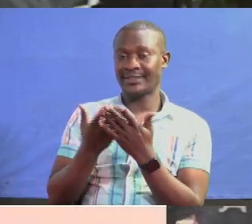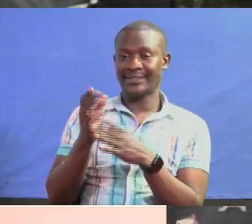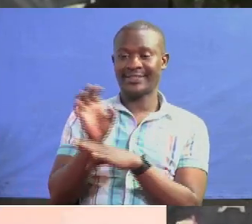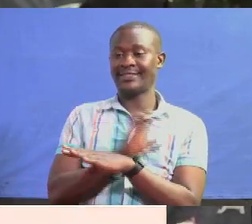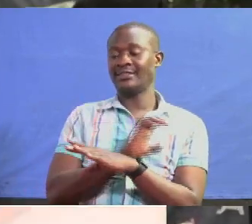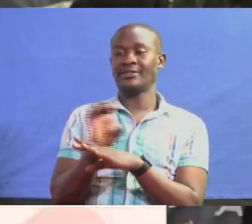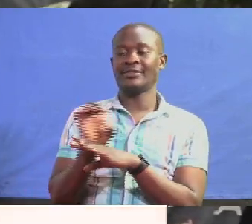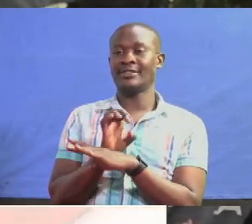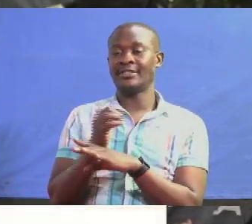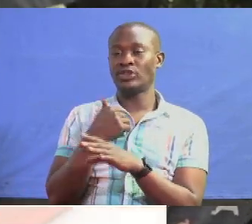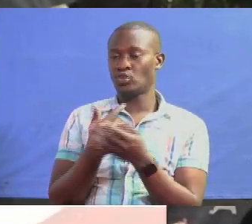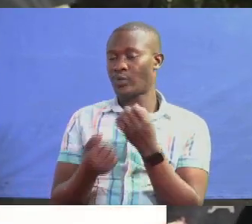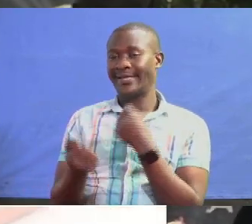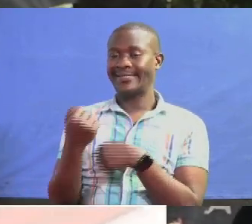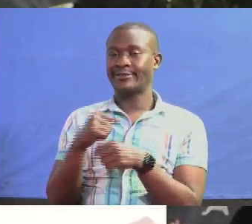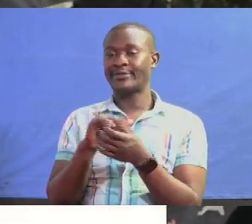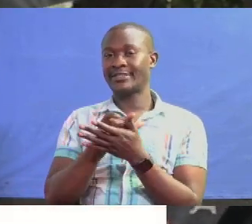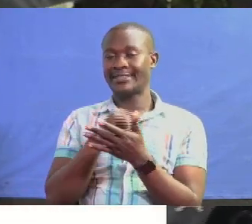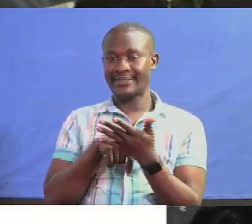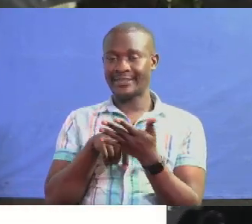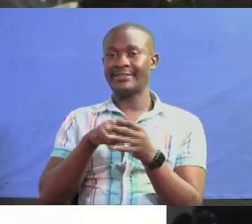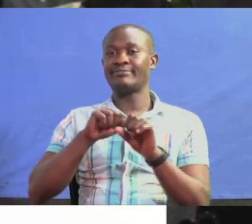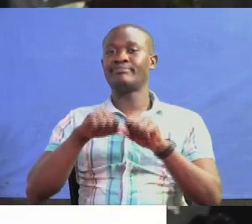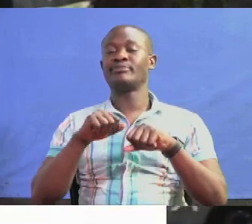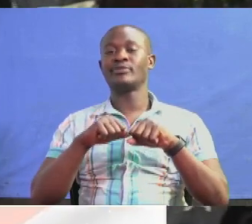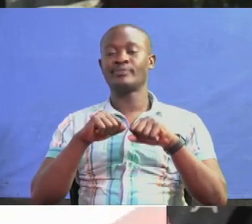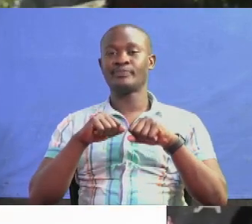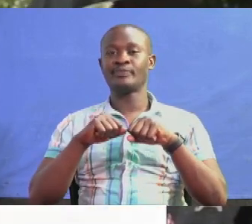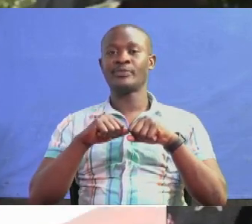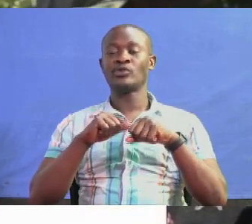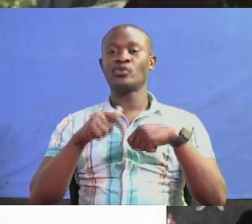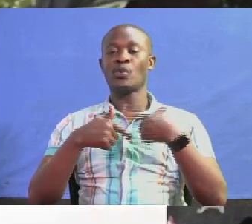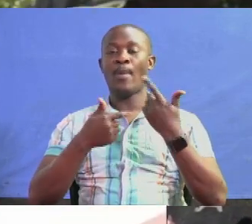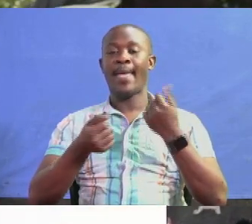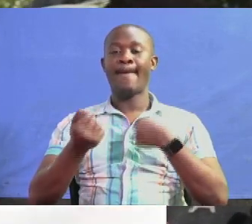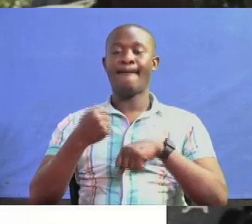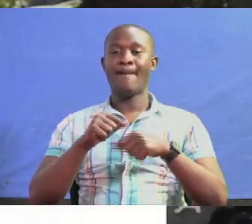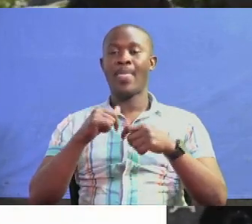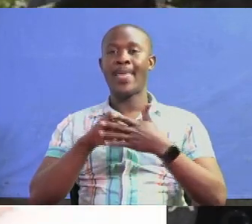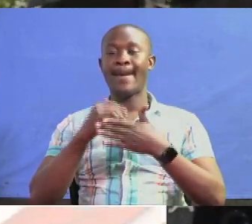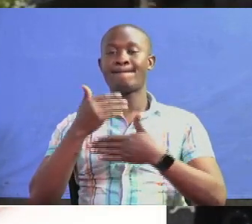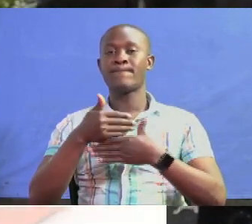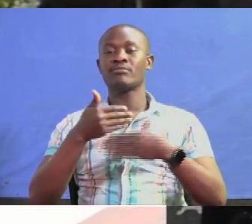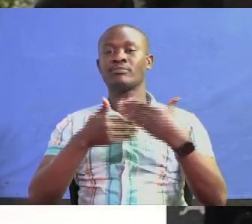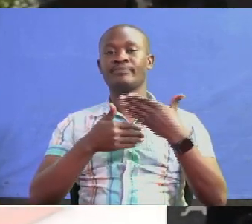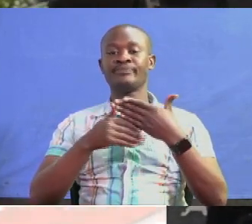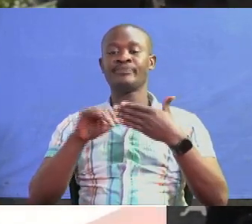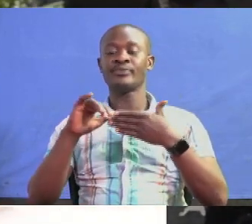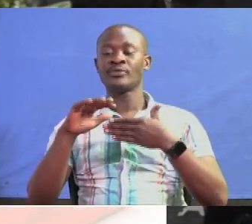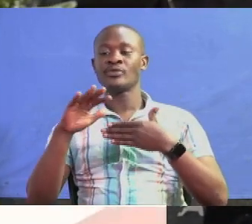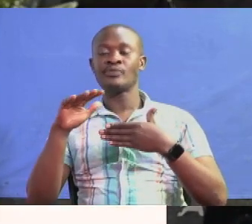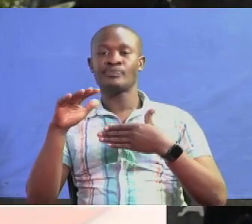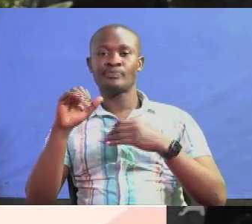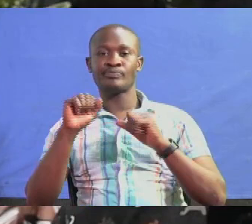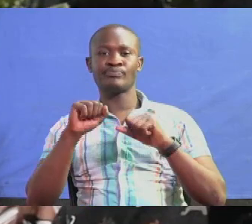miti, ku-exercise that will culminate into today's activity. In that build-up, kaunti waliweza